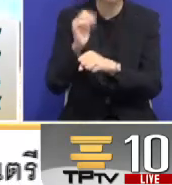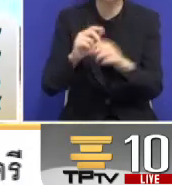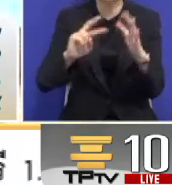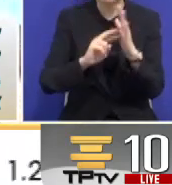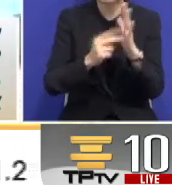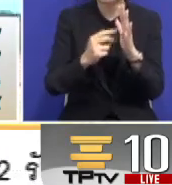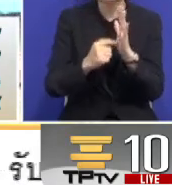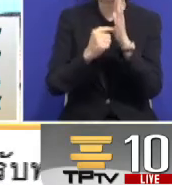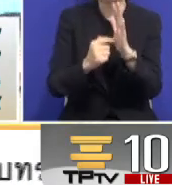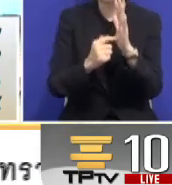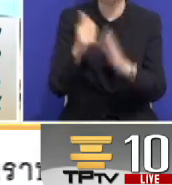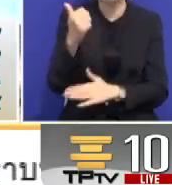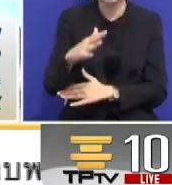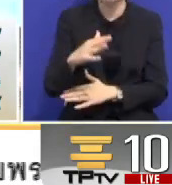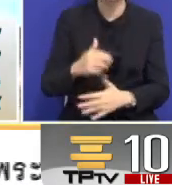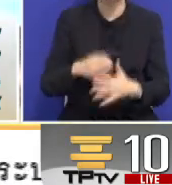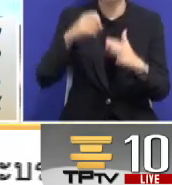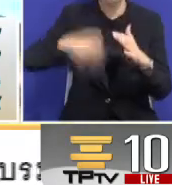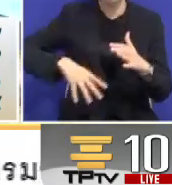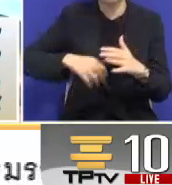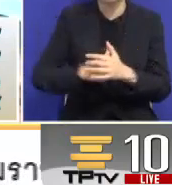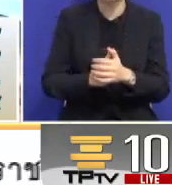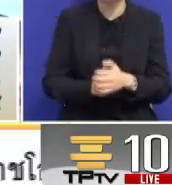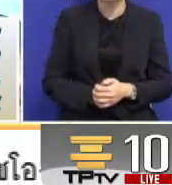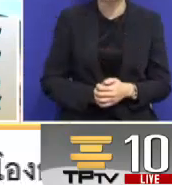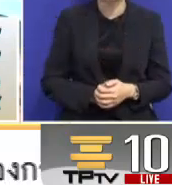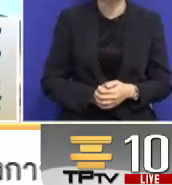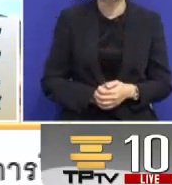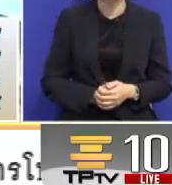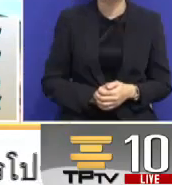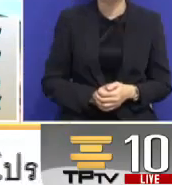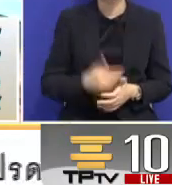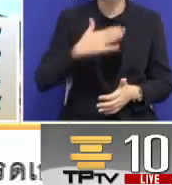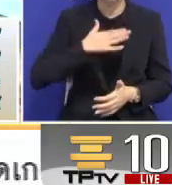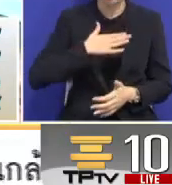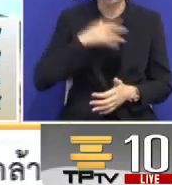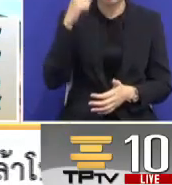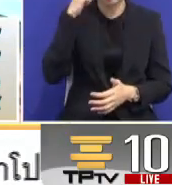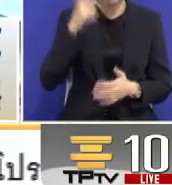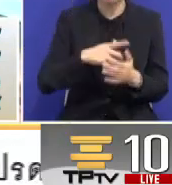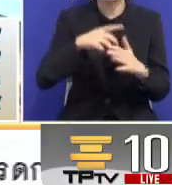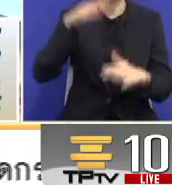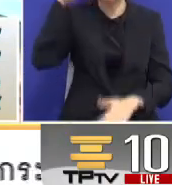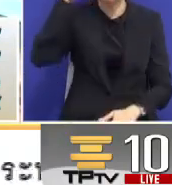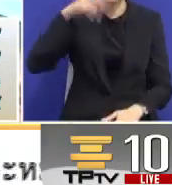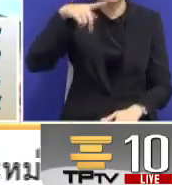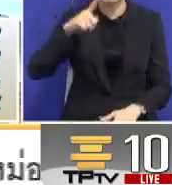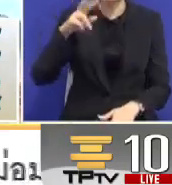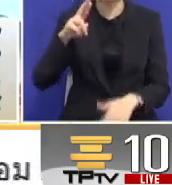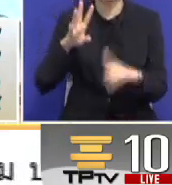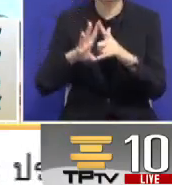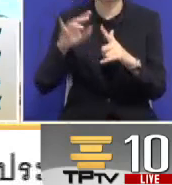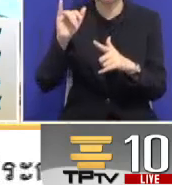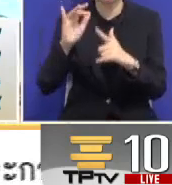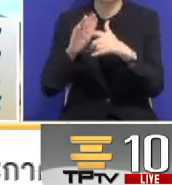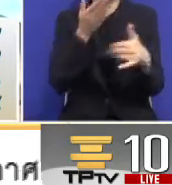นผมจึงถือว่าพลเอกประยุทธ์จันทร์โอชาไม่มีคุณ